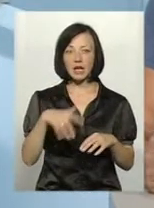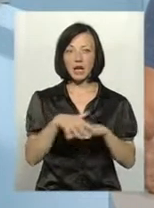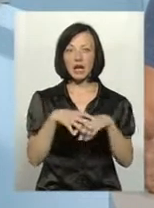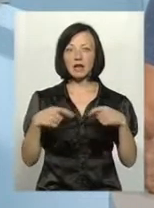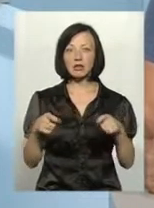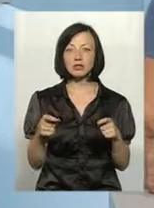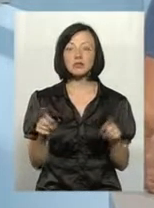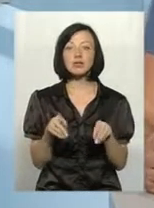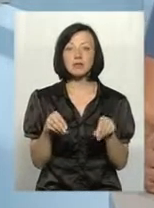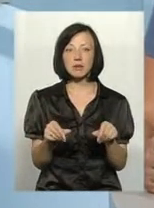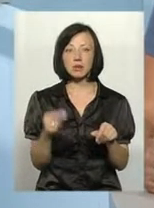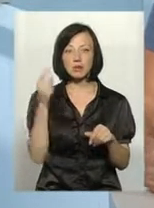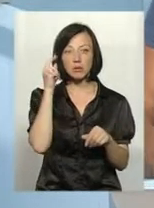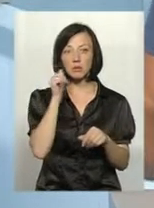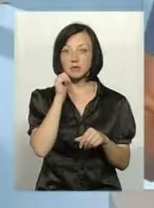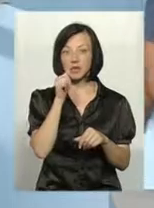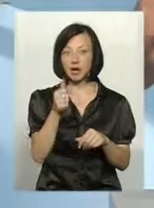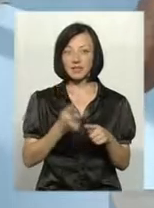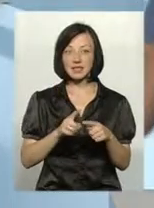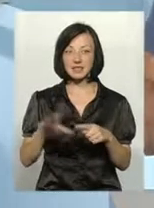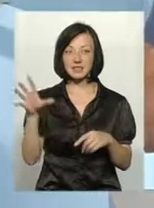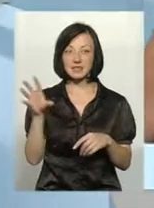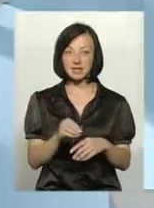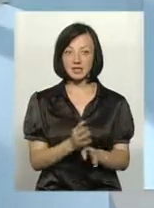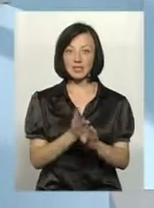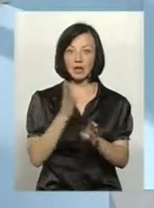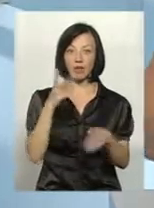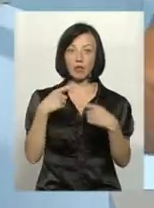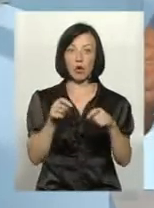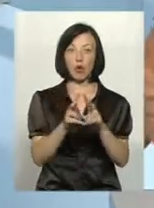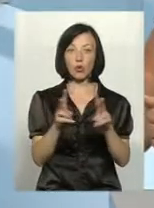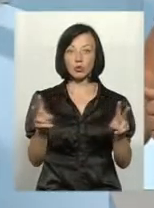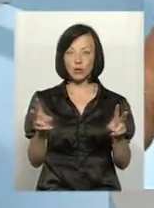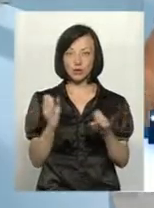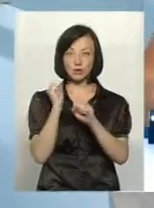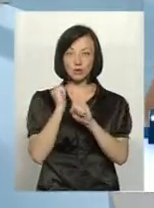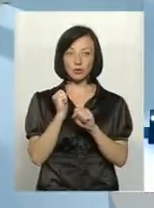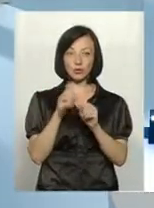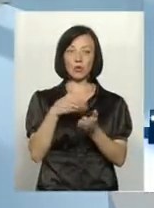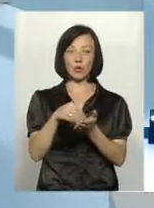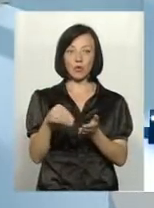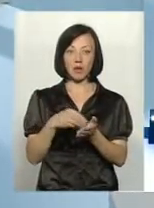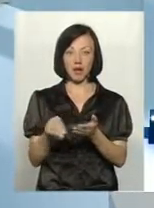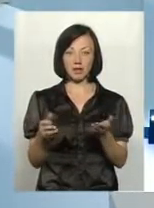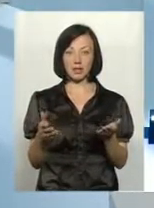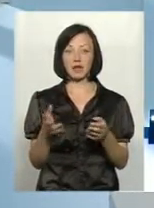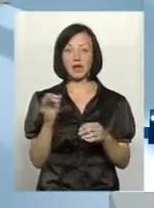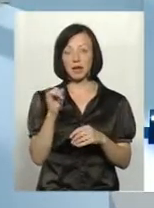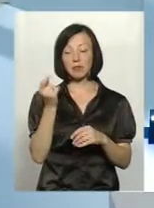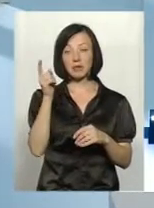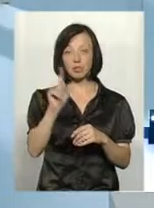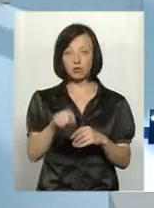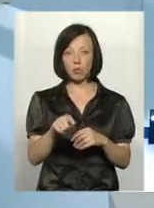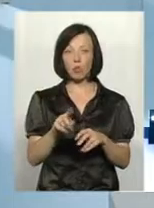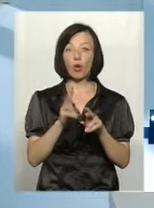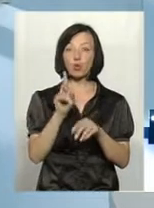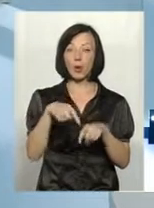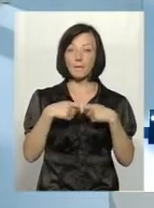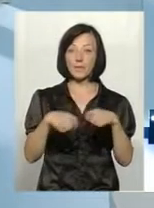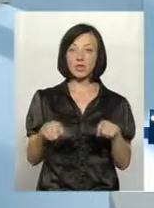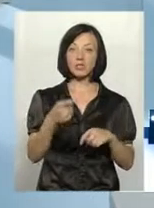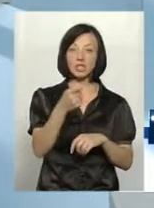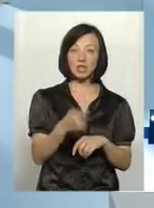землі? А ми ж думаємо, що завтра оці всі стануть в чергу продавати, а хтось мішком стане в чергу буде скупляти. І при чому? Той продає